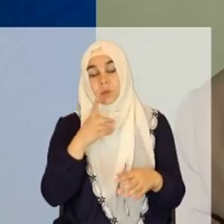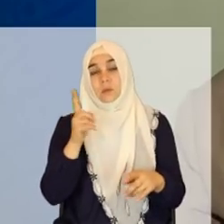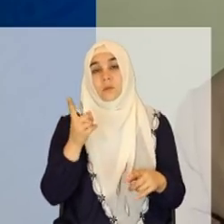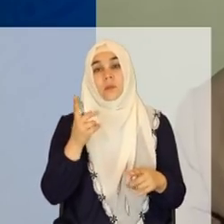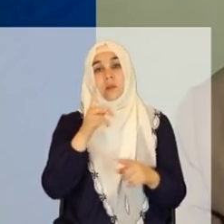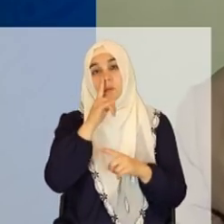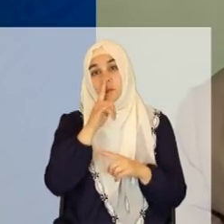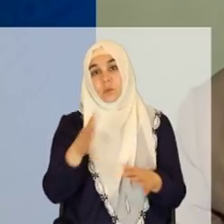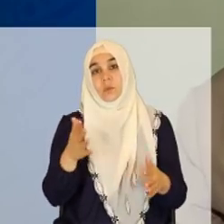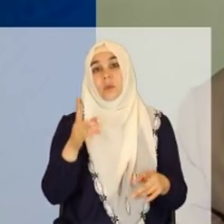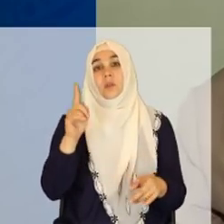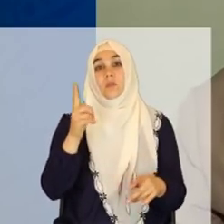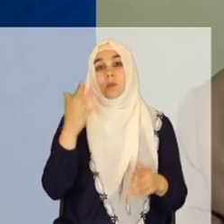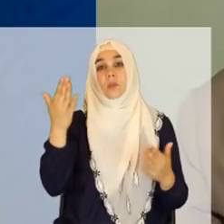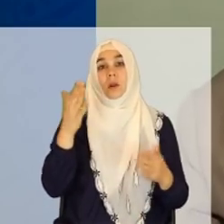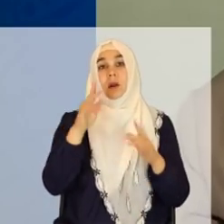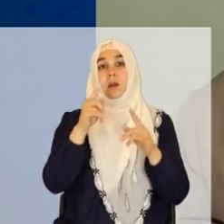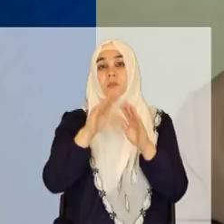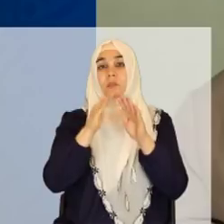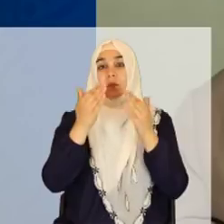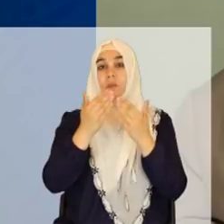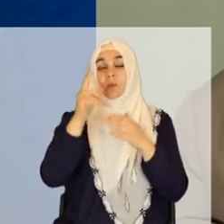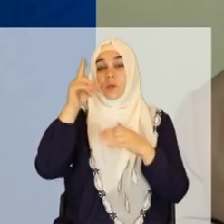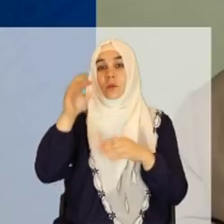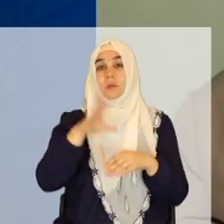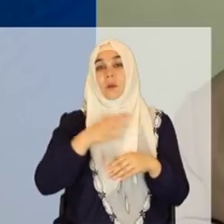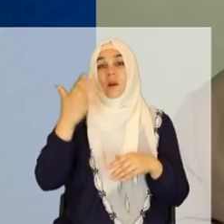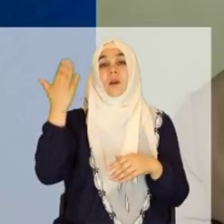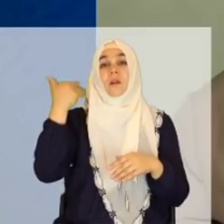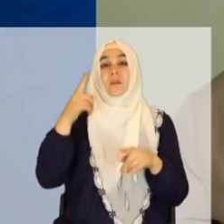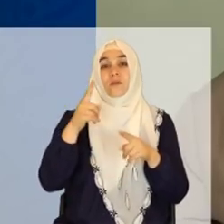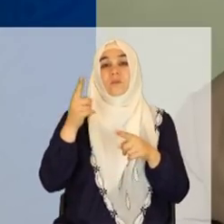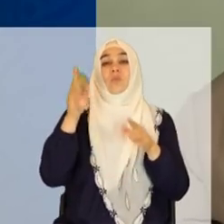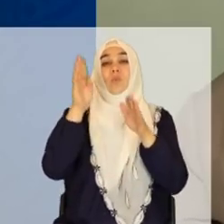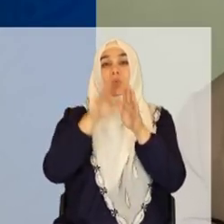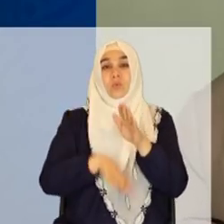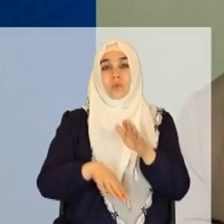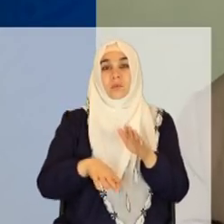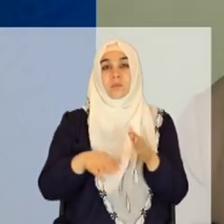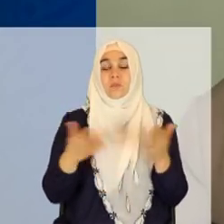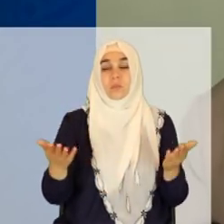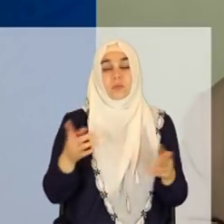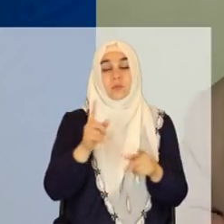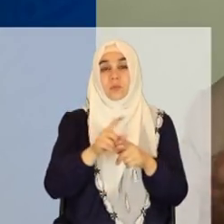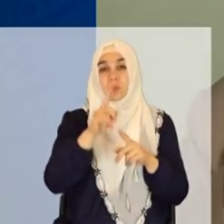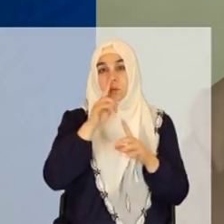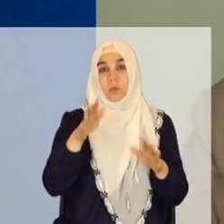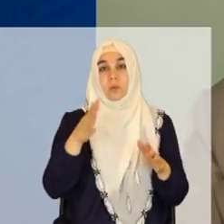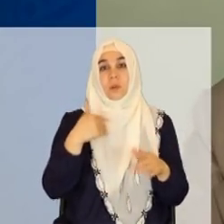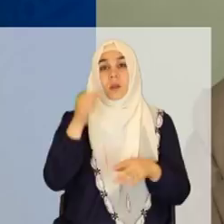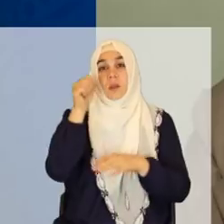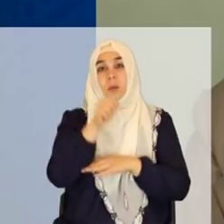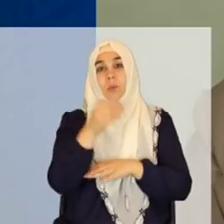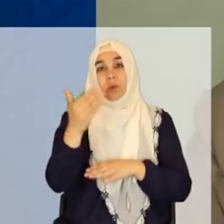demaymiz. Nima uchun falonchi hajga borib kelsa ham avvalgidan battar o'lib yuribdi degan gap qolmaydi. Chunki